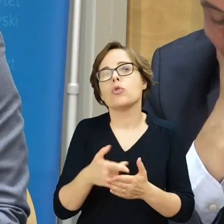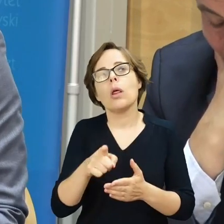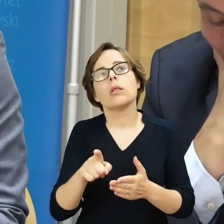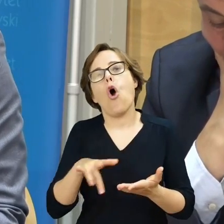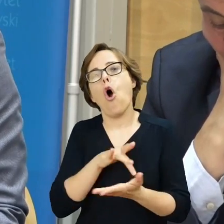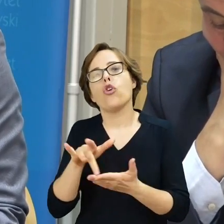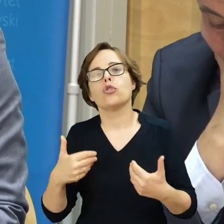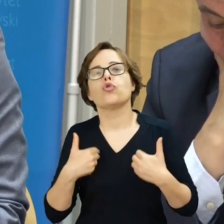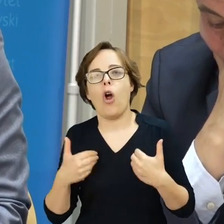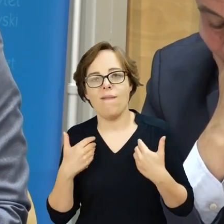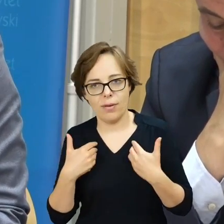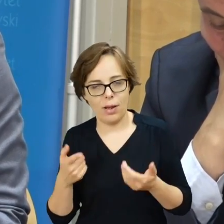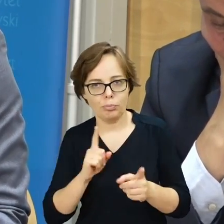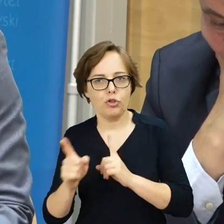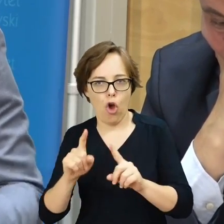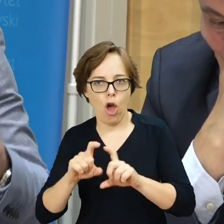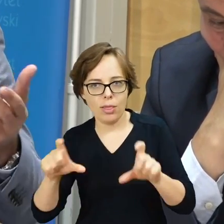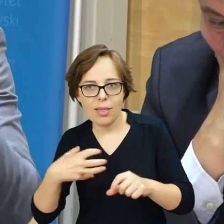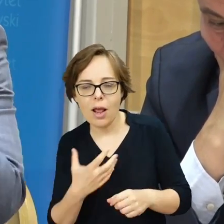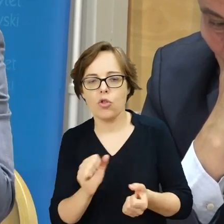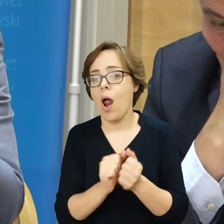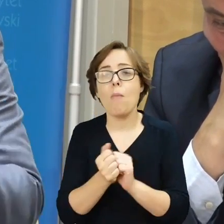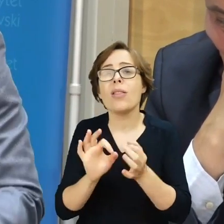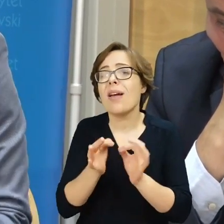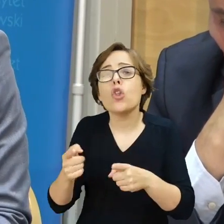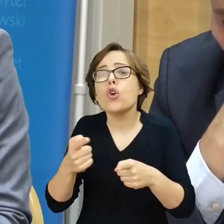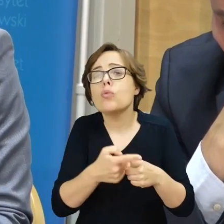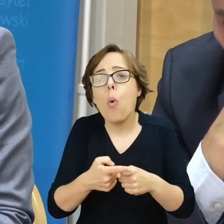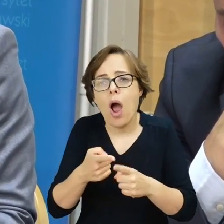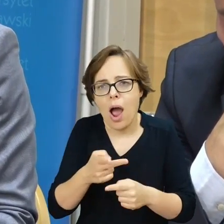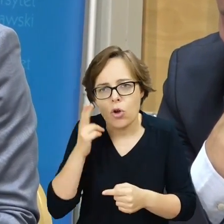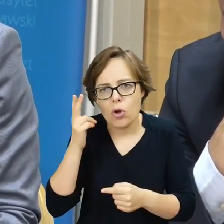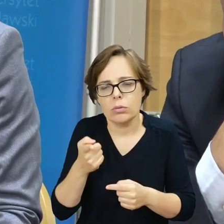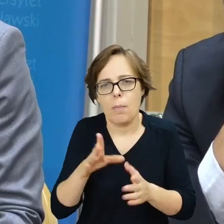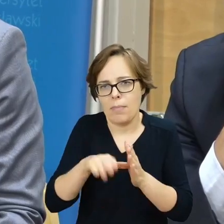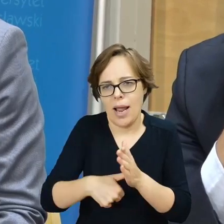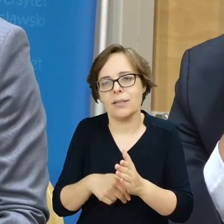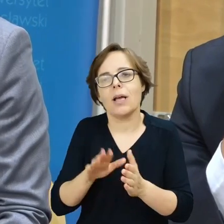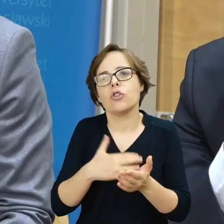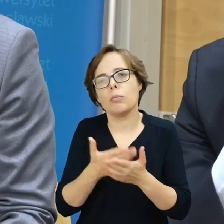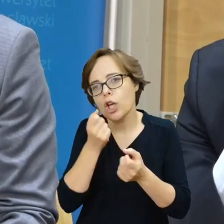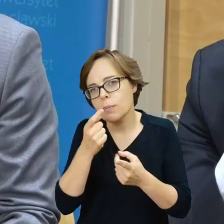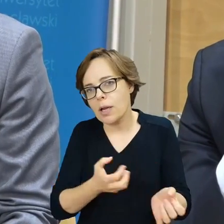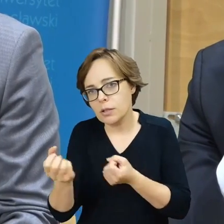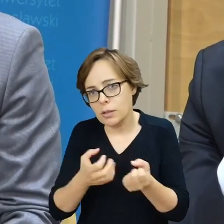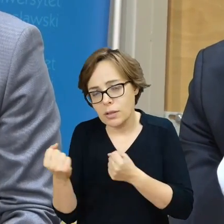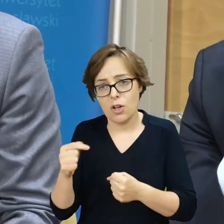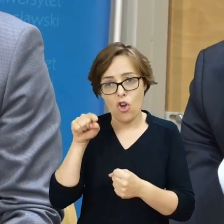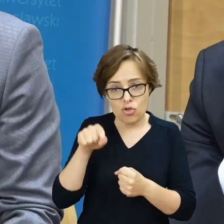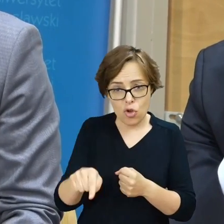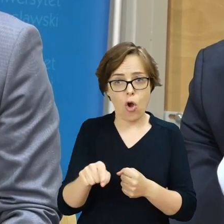innej jednostki komunalnej, czy nawet spółki komunalnej opróżniającej, czy odbierającej odpady, no to już trudno mówić, że to jest taki klasyczny